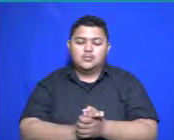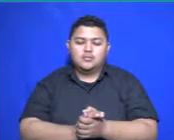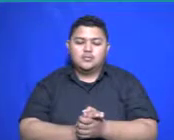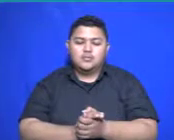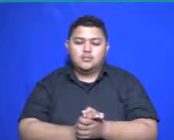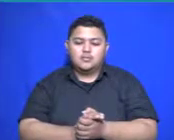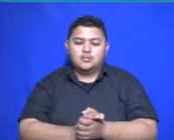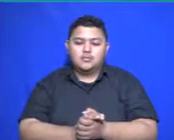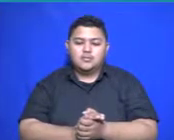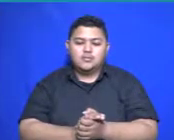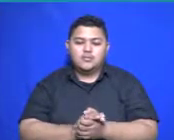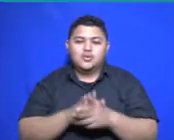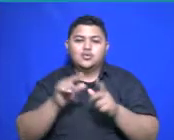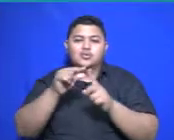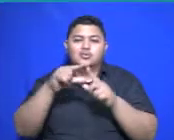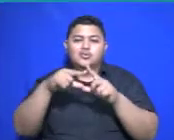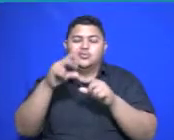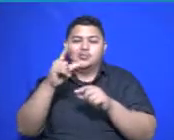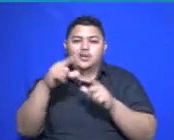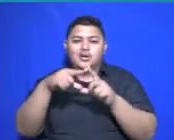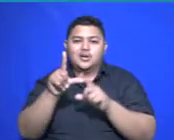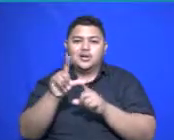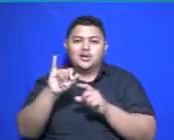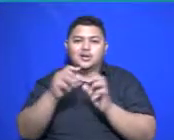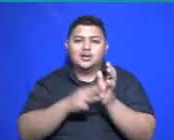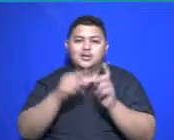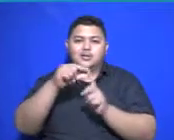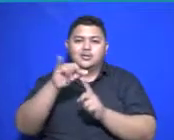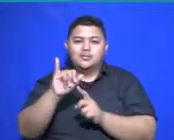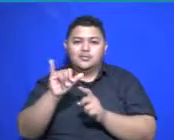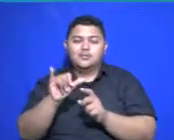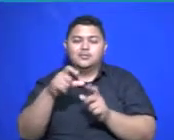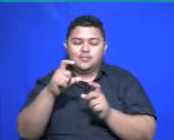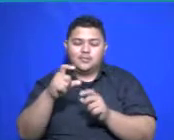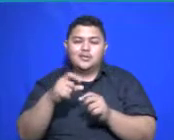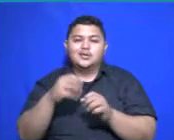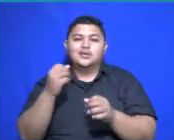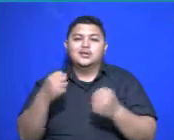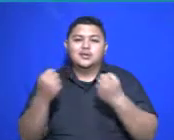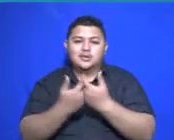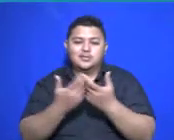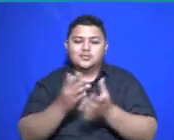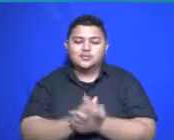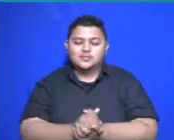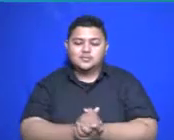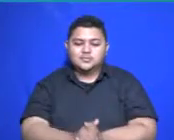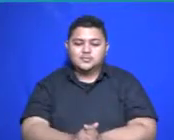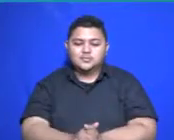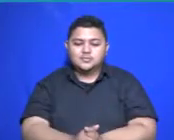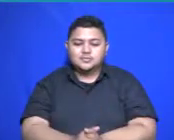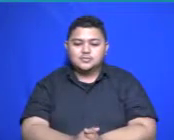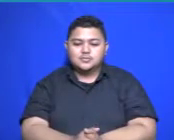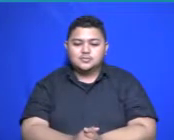Games, baik itu pelaksanaannya maupun support dari masyarakat Indonesia itu luar biasa. Tercatat